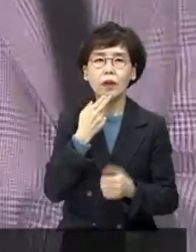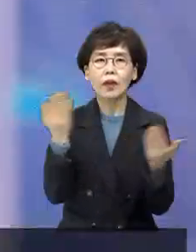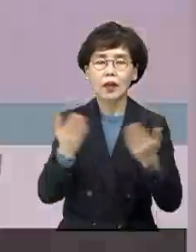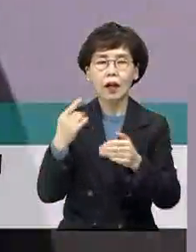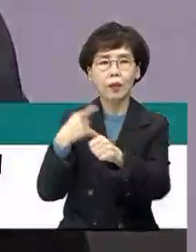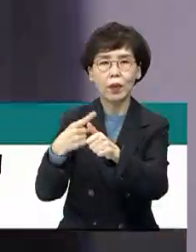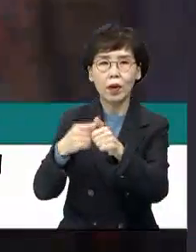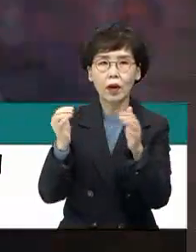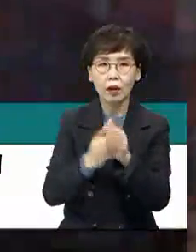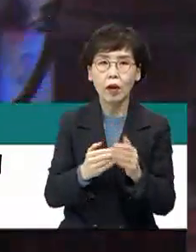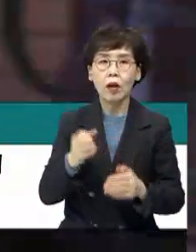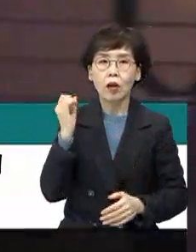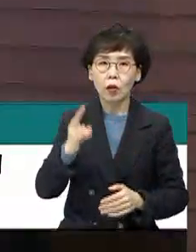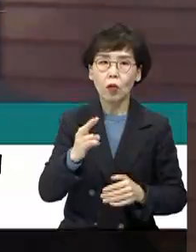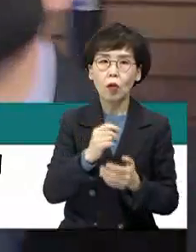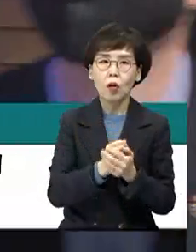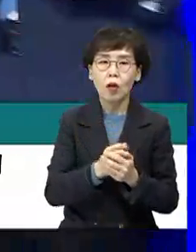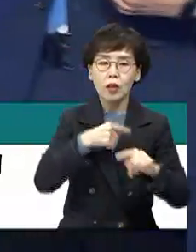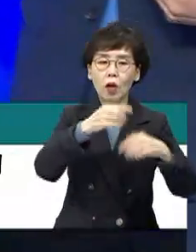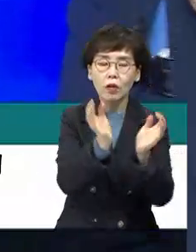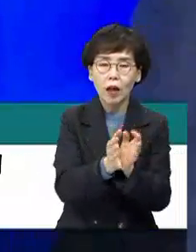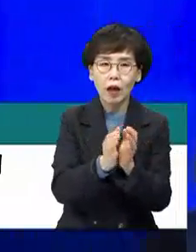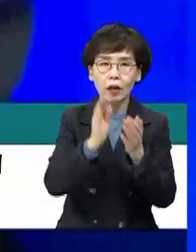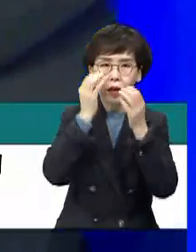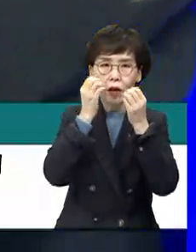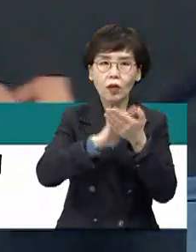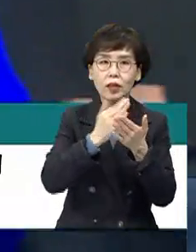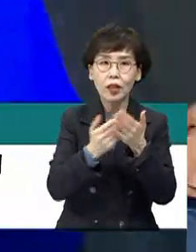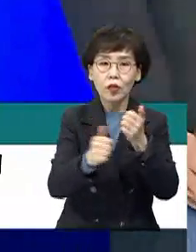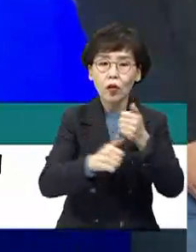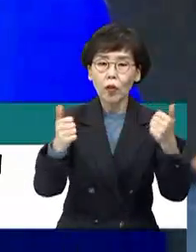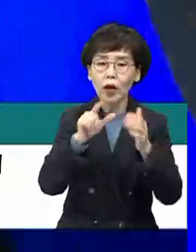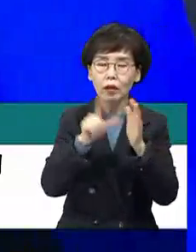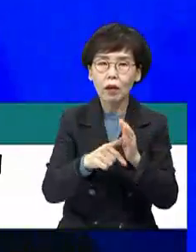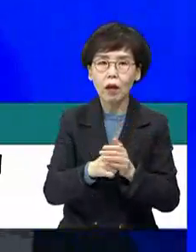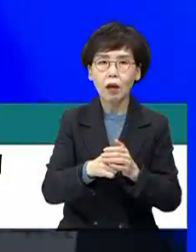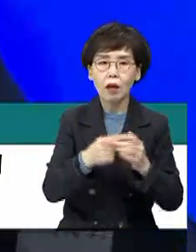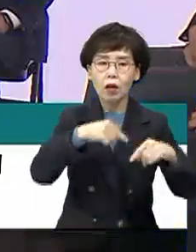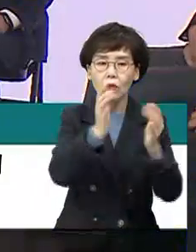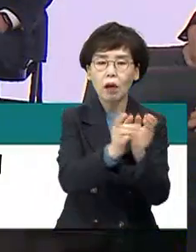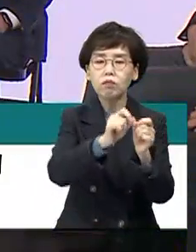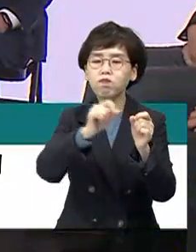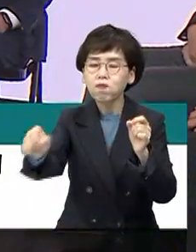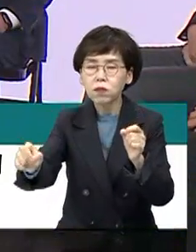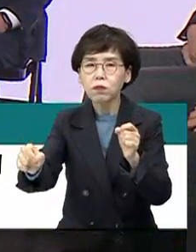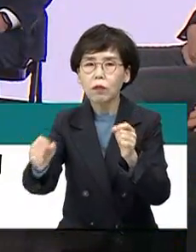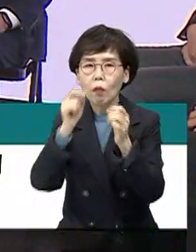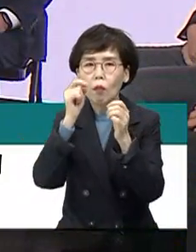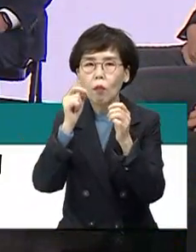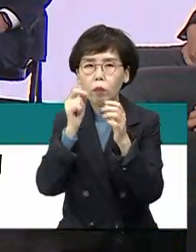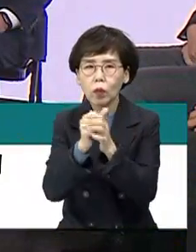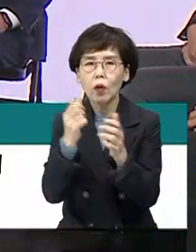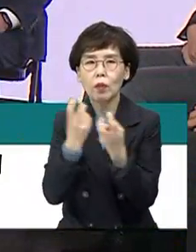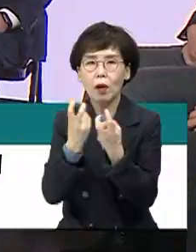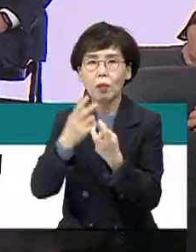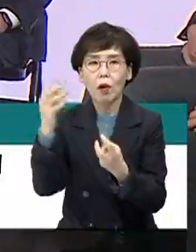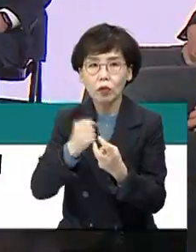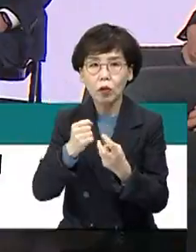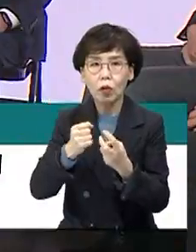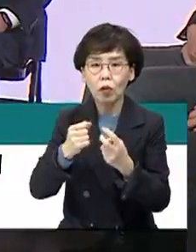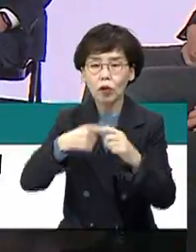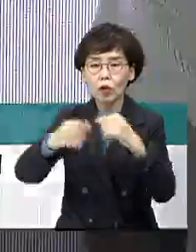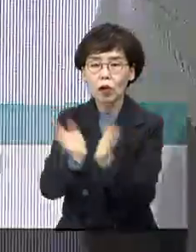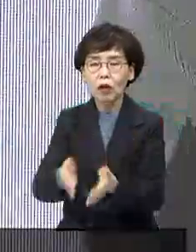열린 정당 혁신추진위원회 출범식에선 위성정당이라는 기상천외한 편법으로 대의민주주의 체제가 후퇴해버린 것